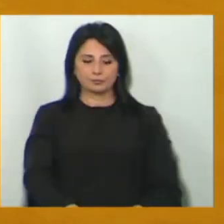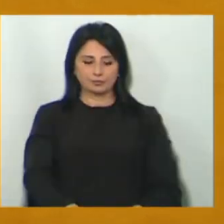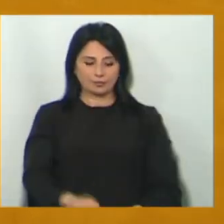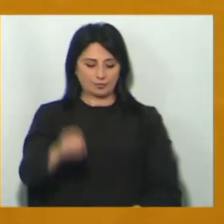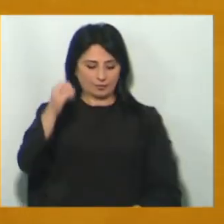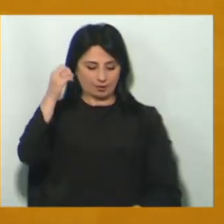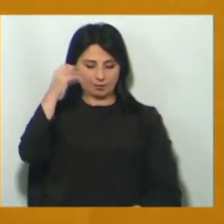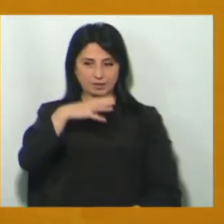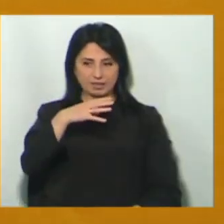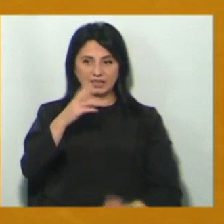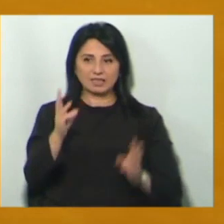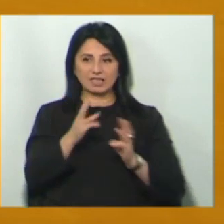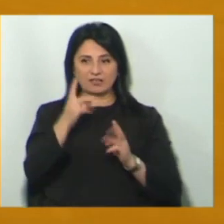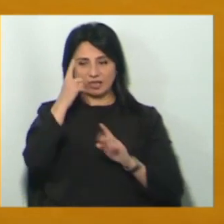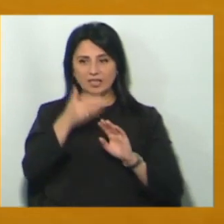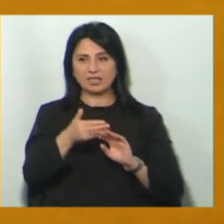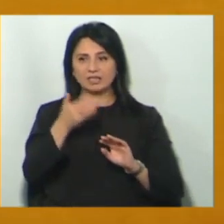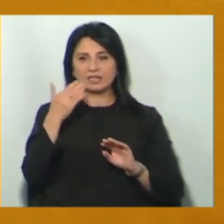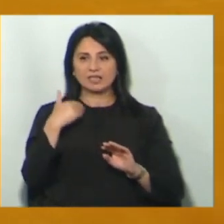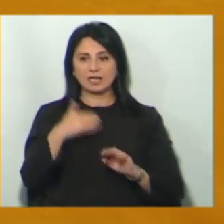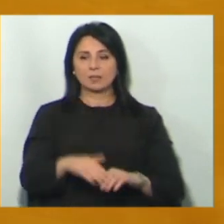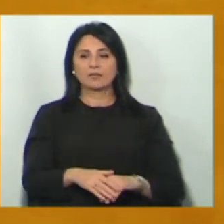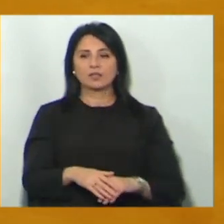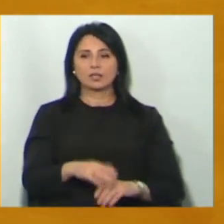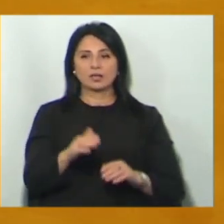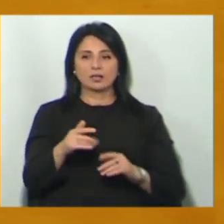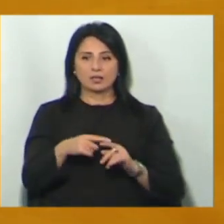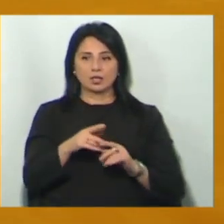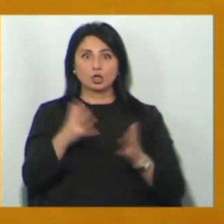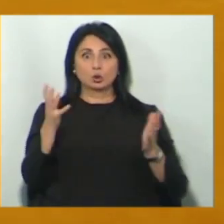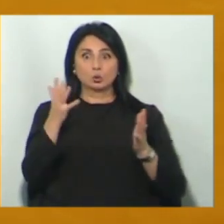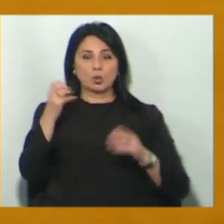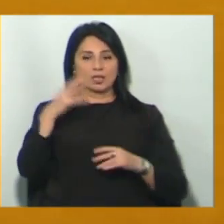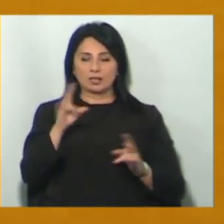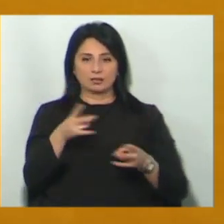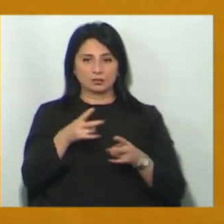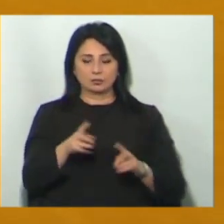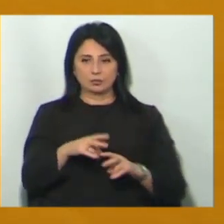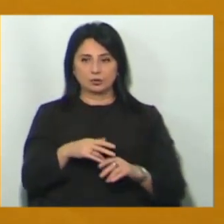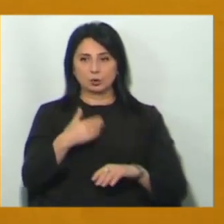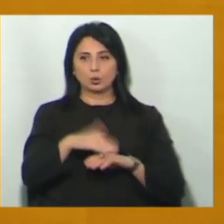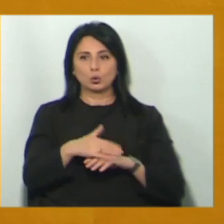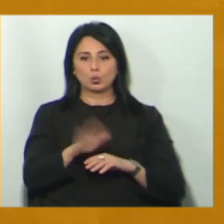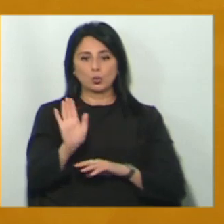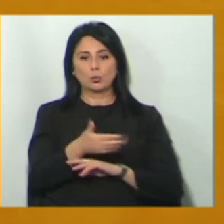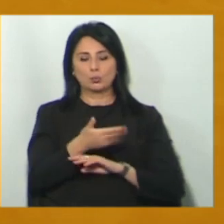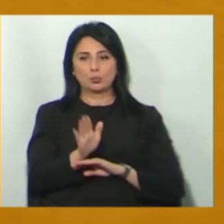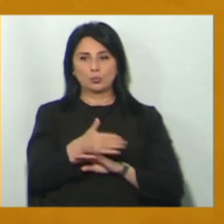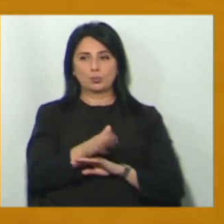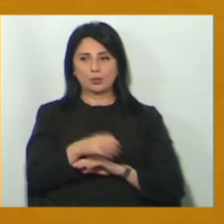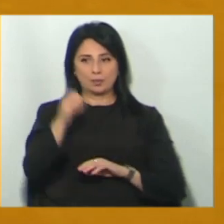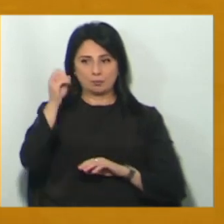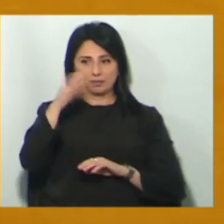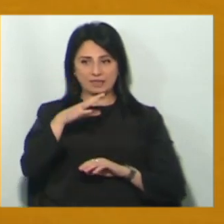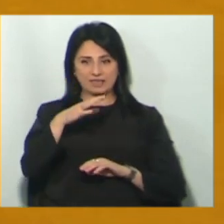მზის და სითბური დაკვის თავიდან ასაცილებლად მოერიდეთ შუა დღის მზეს ქუჩაში საირნობა ან